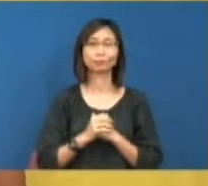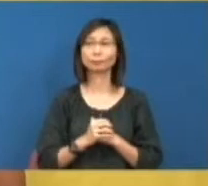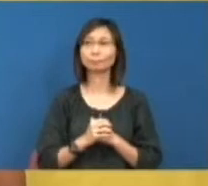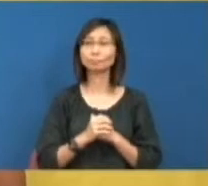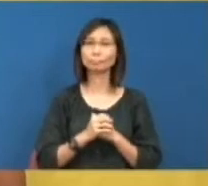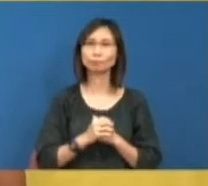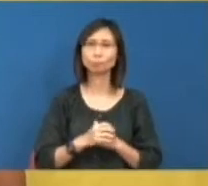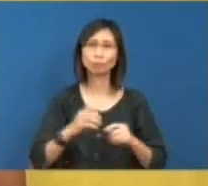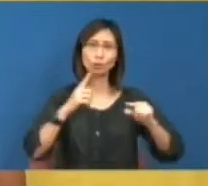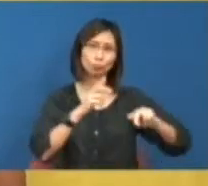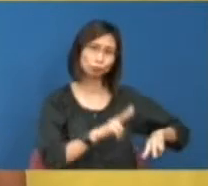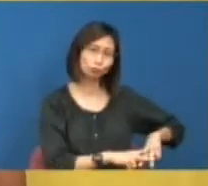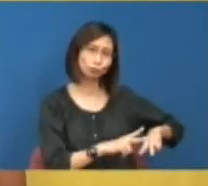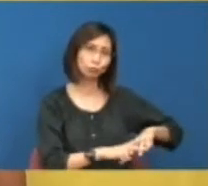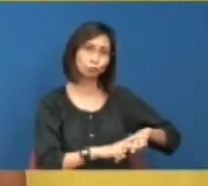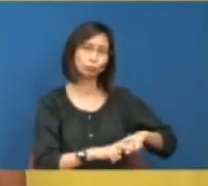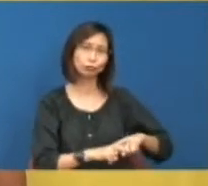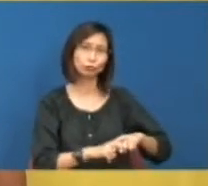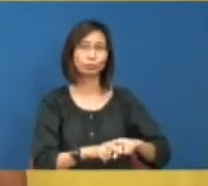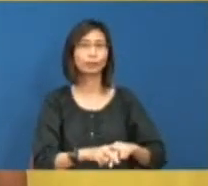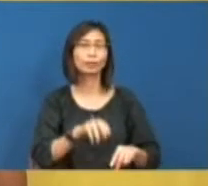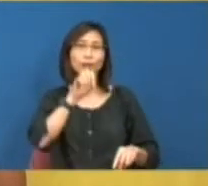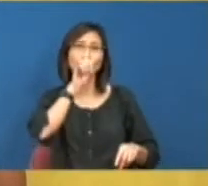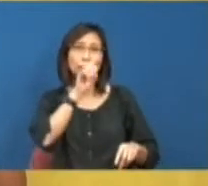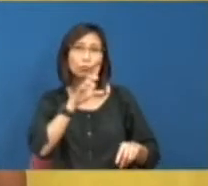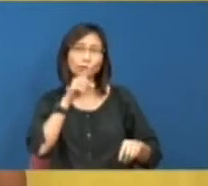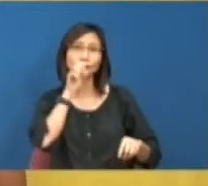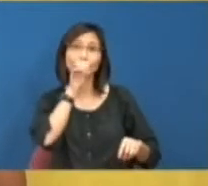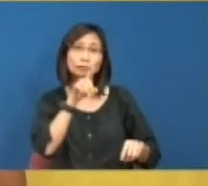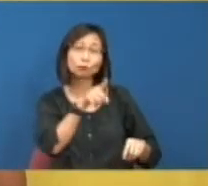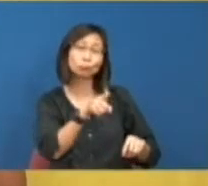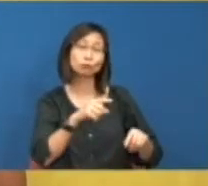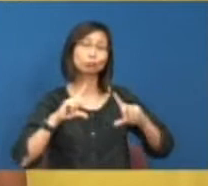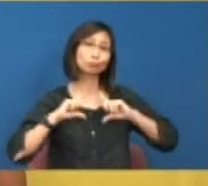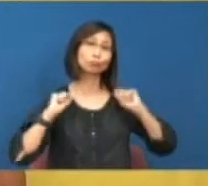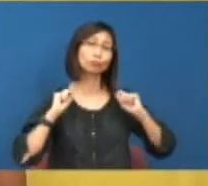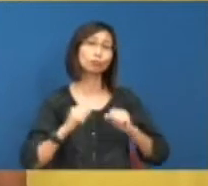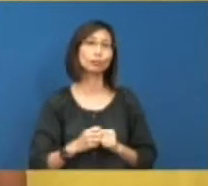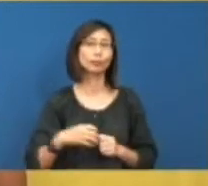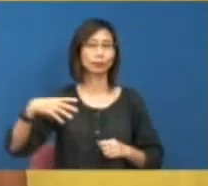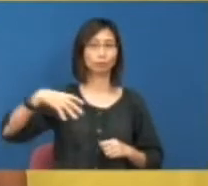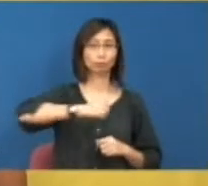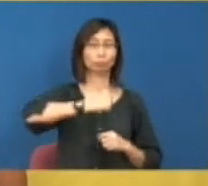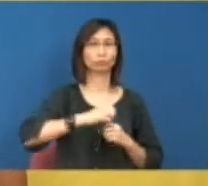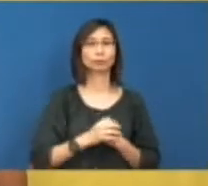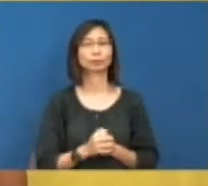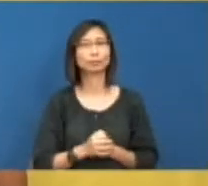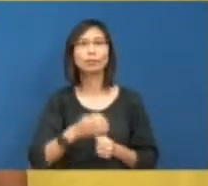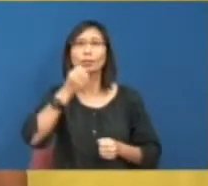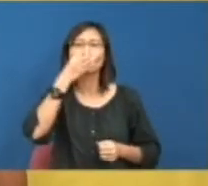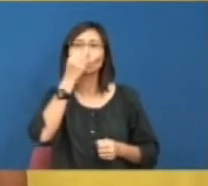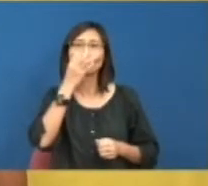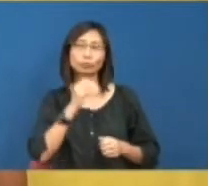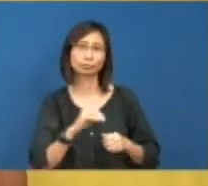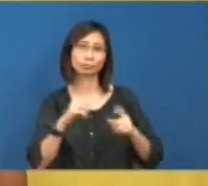個中共政府嘅陰點，亦都要由香港嘅有錢人嘅呢個庇蔭咧，先至可以做